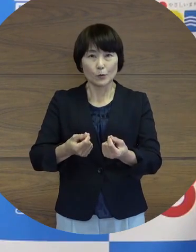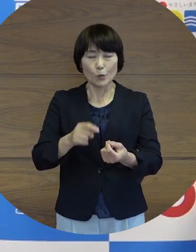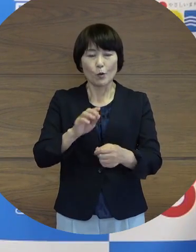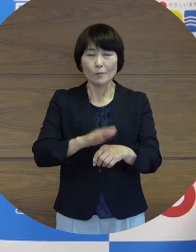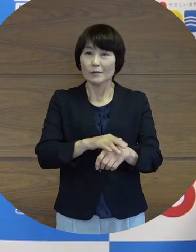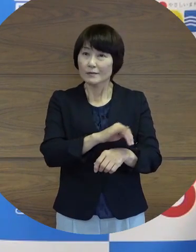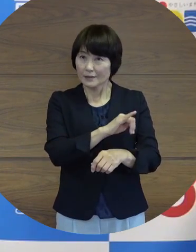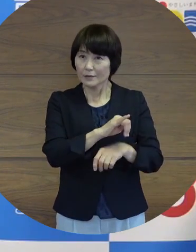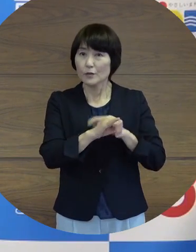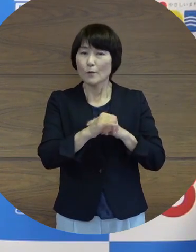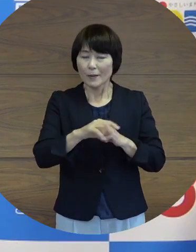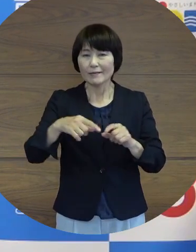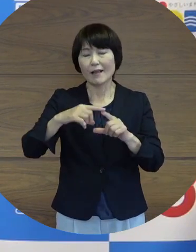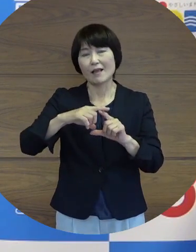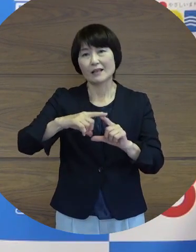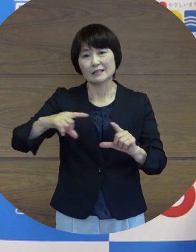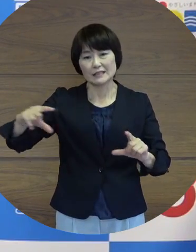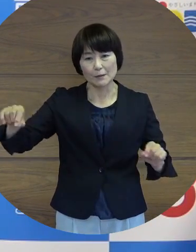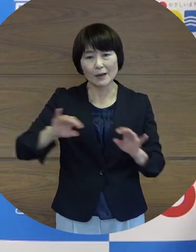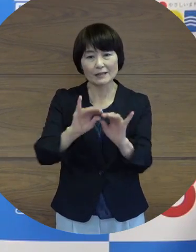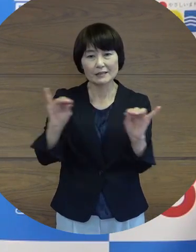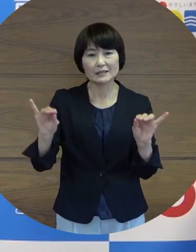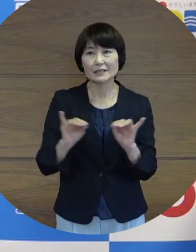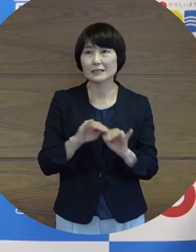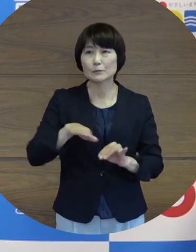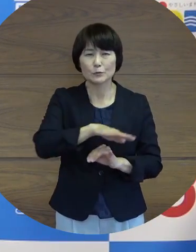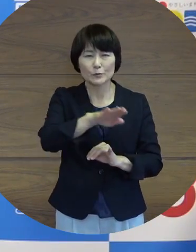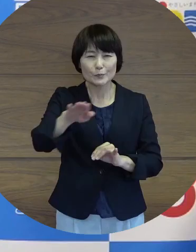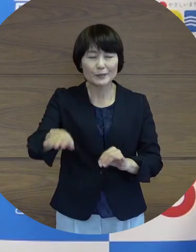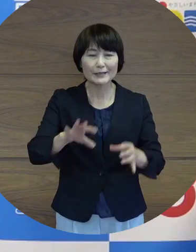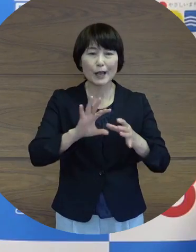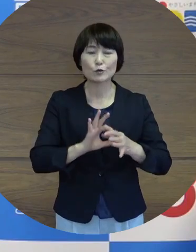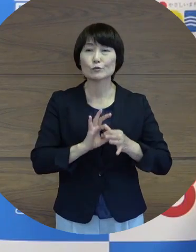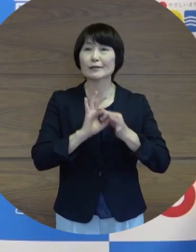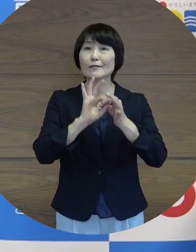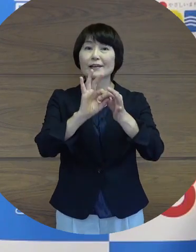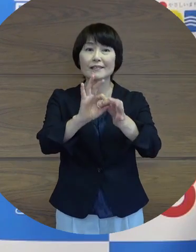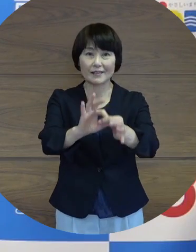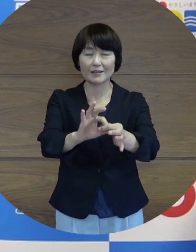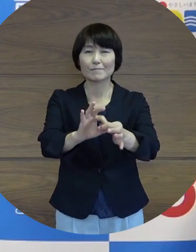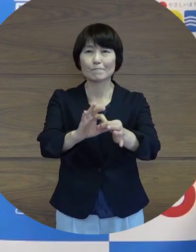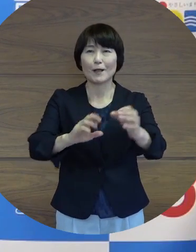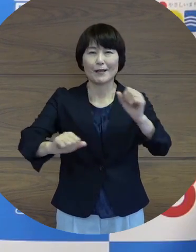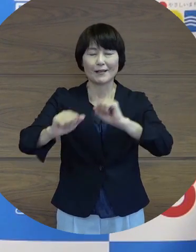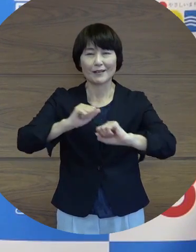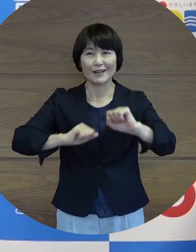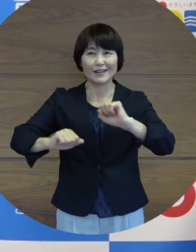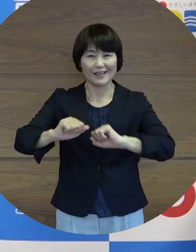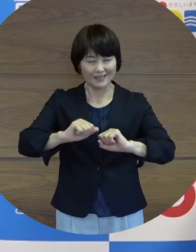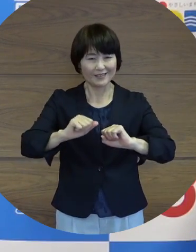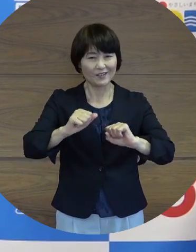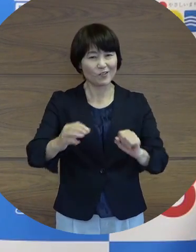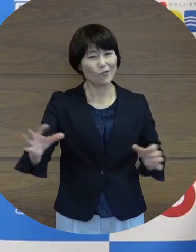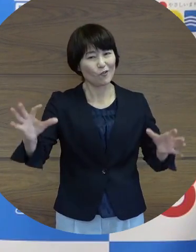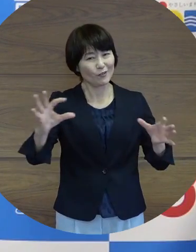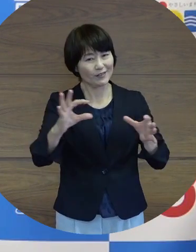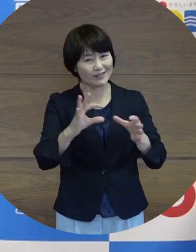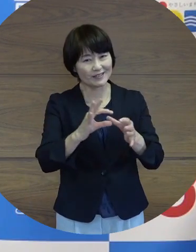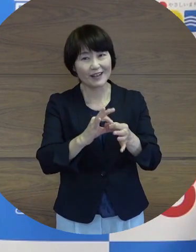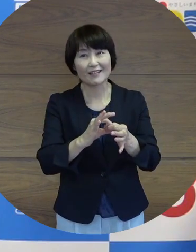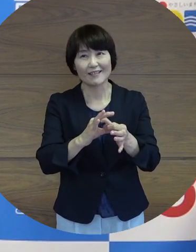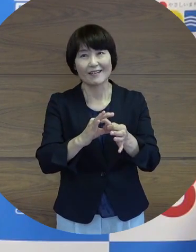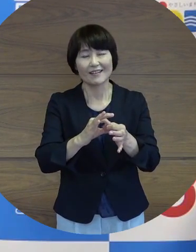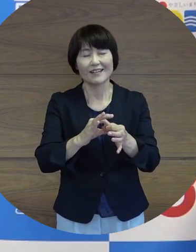してなでしこジャパンに伝わって大きな活躍につながったのではないかなと